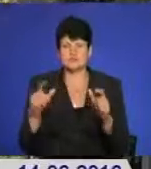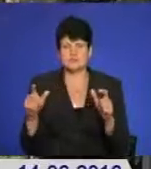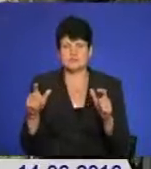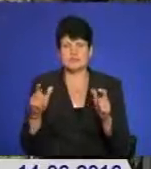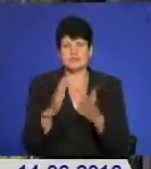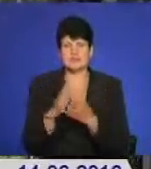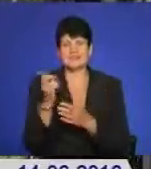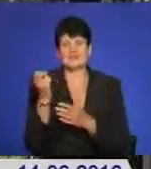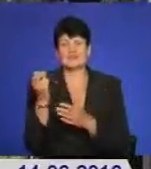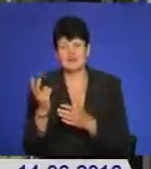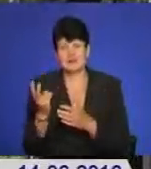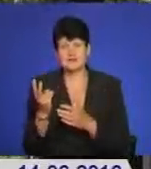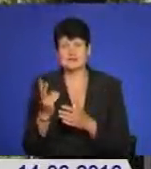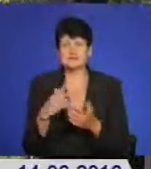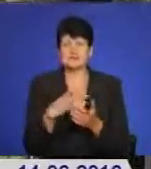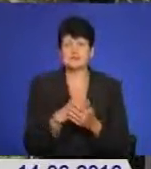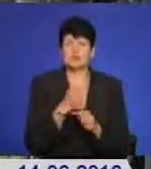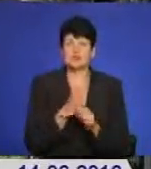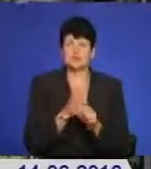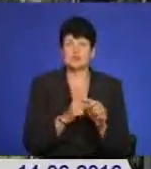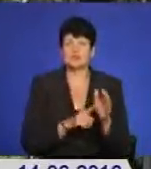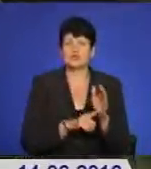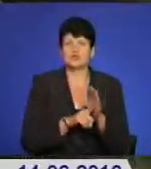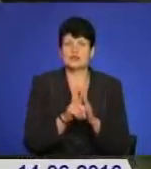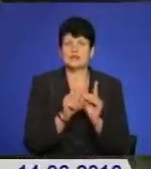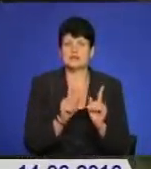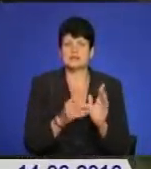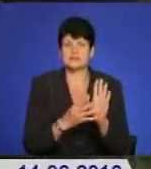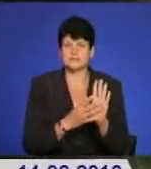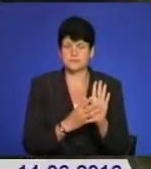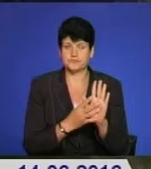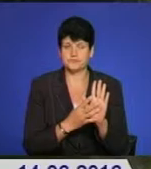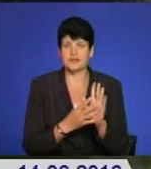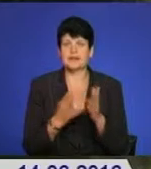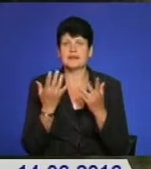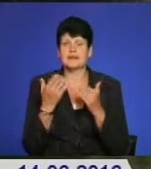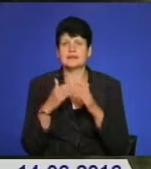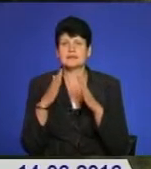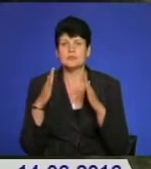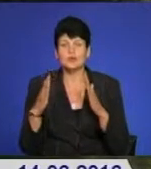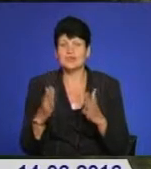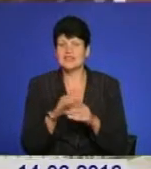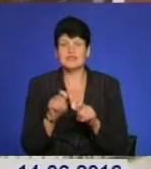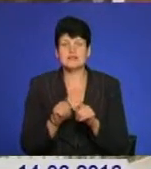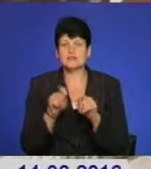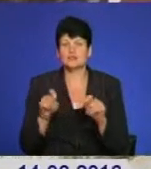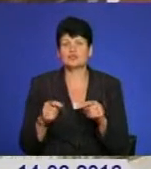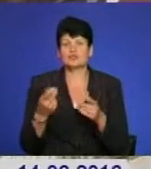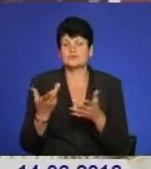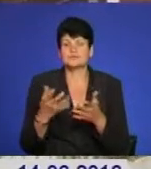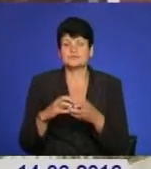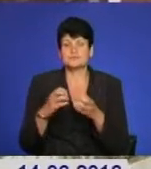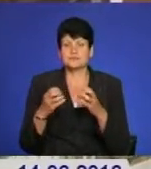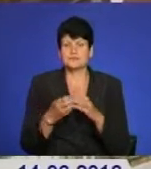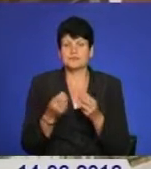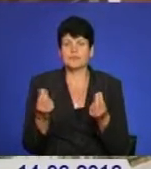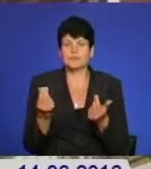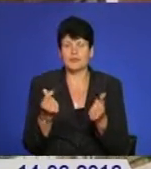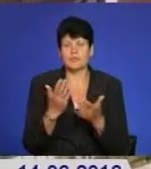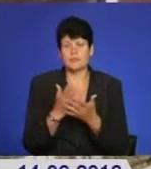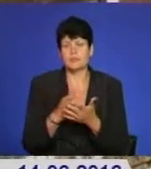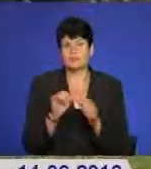є 12, але свою роботу планують розпочати 9. Кілька таборів не відкрились через збитковість, адже власники мають право на свій